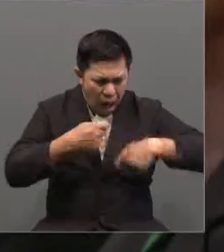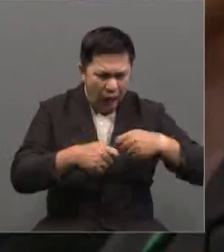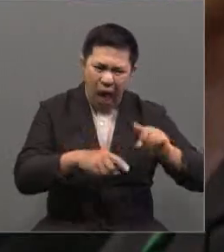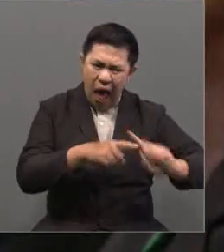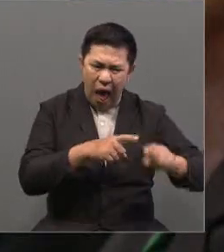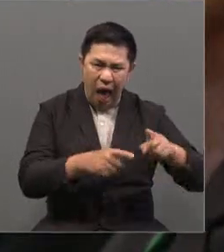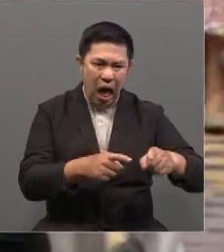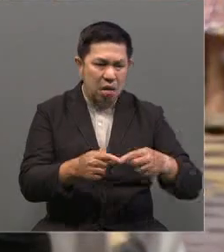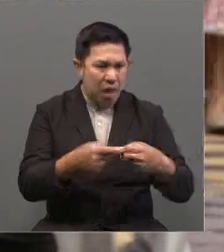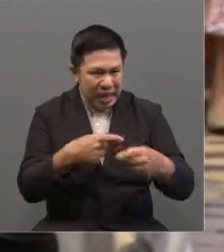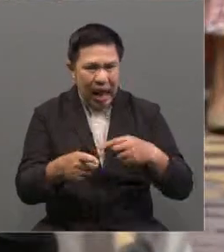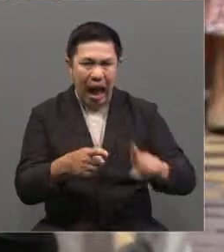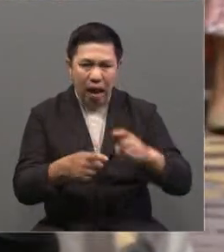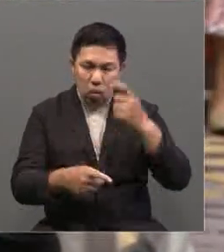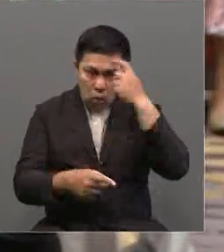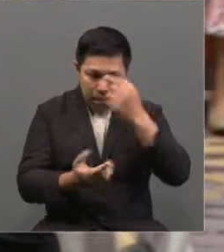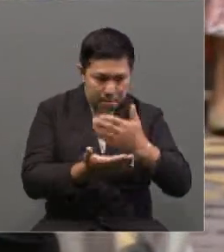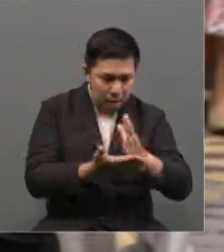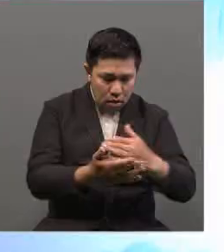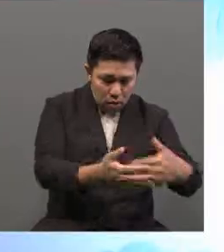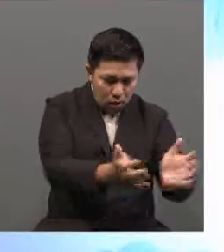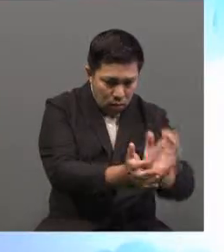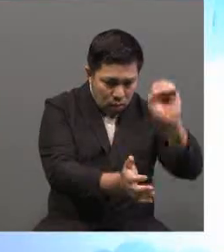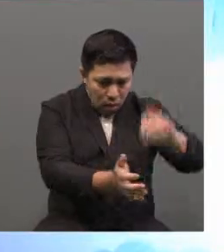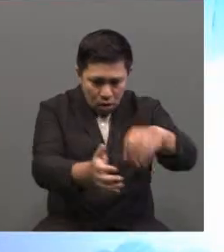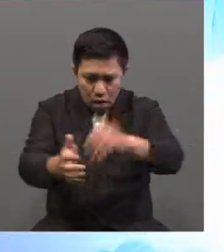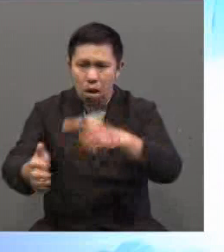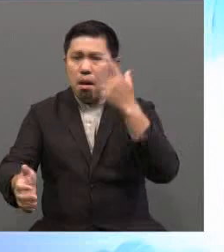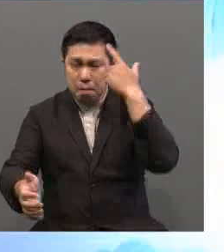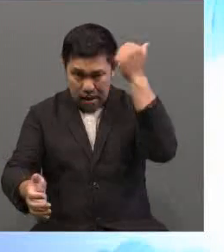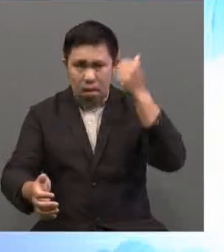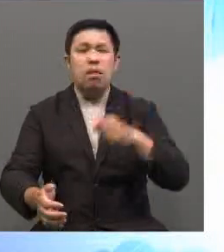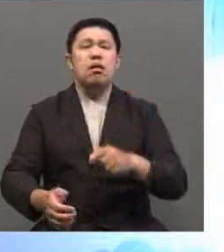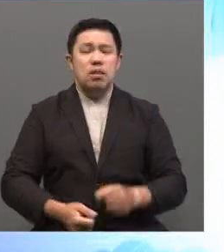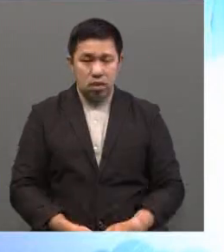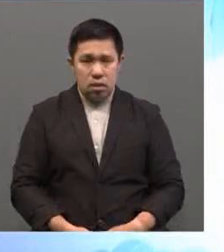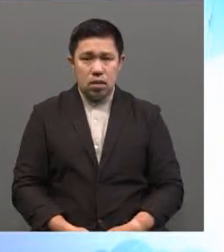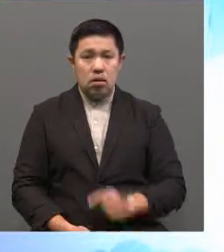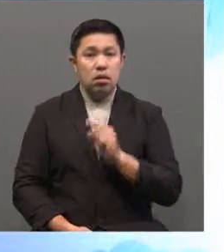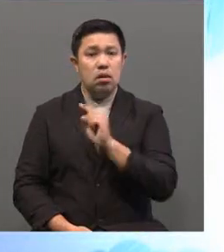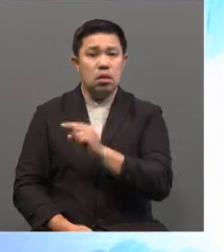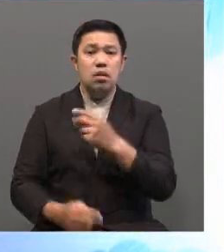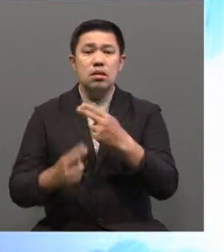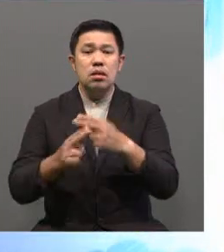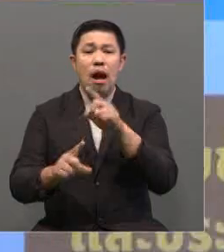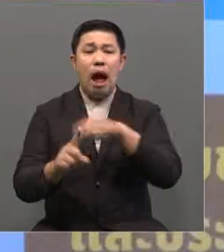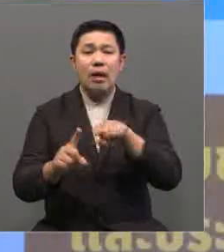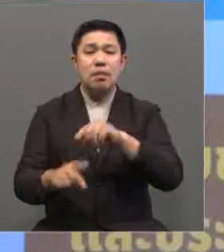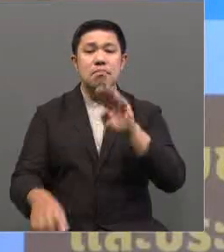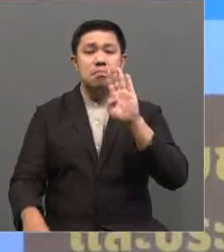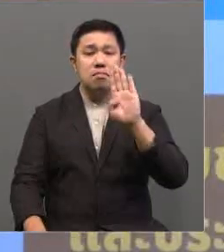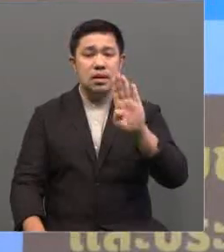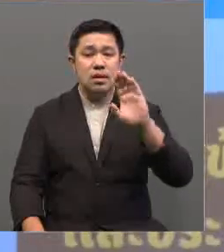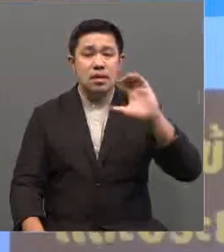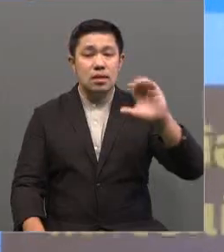ละชนิดเราต้องรู้จักประเภทเราจะได้แยกขยะได้ถูกกระบวนการพวกนี้จะเน้นยึดหลักการ BCG Modelเพื่